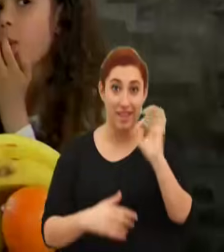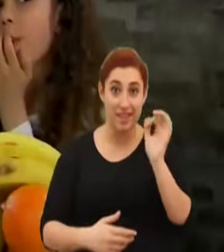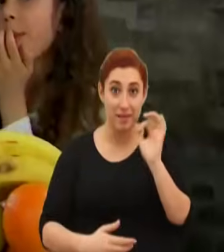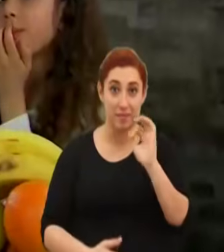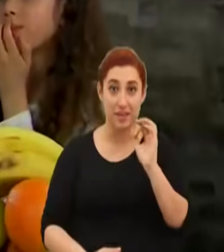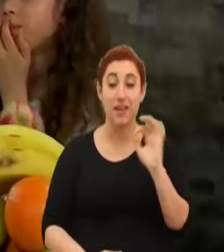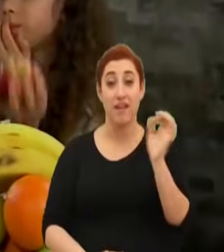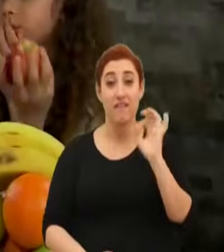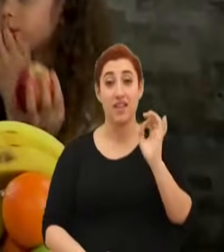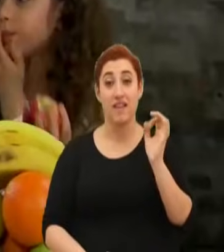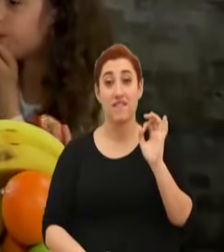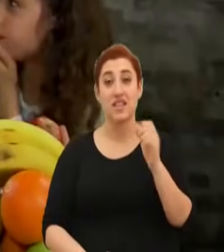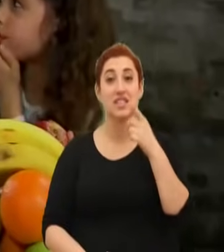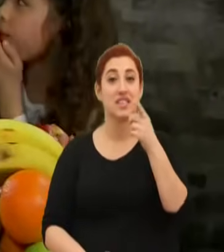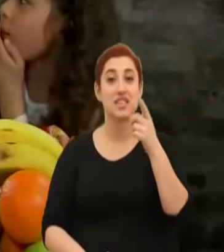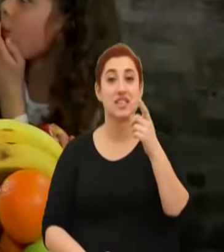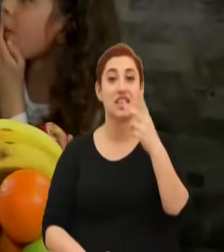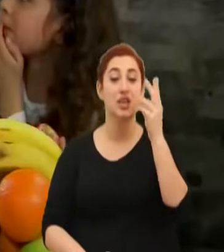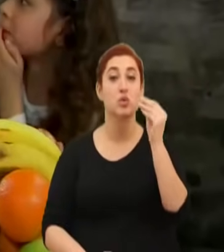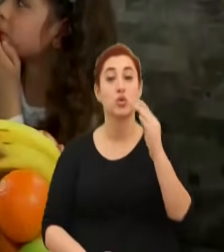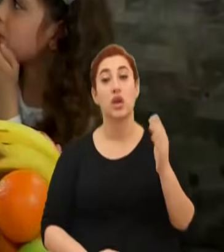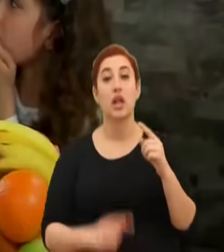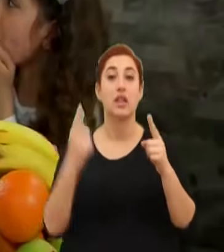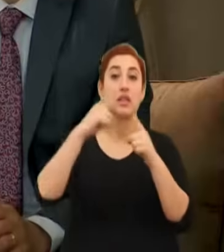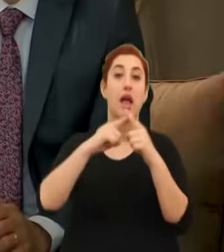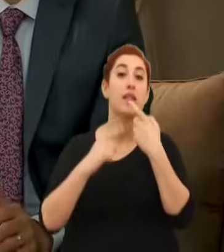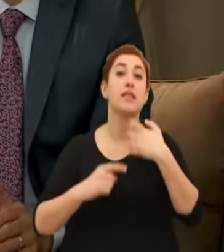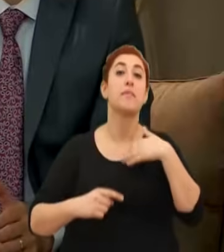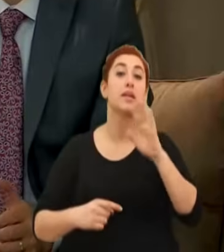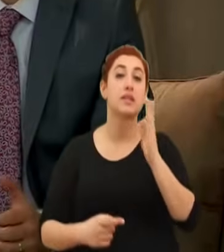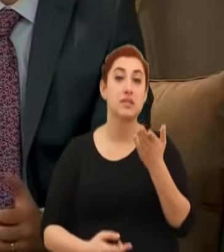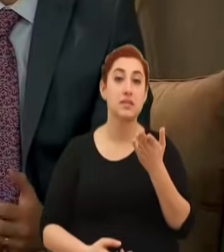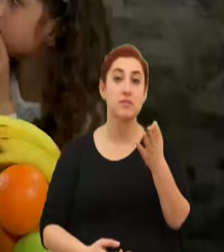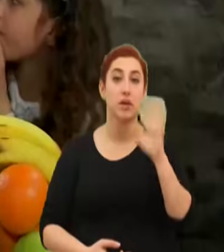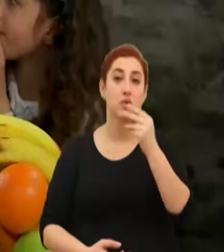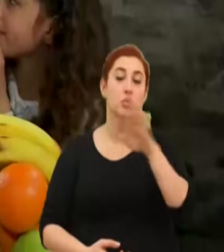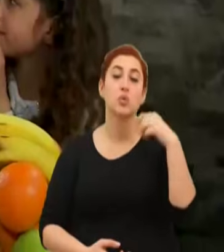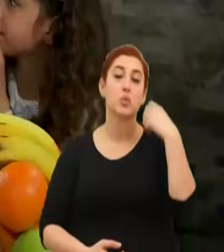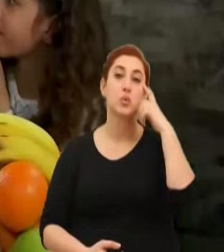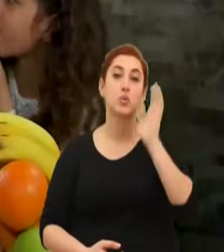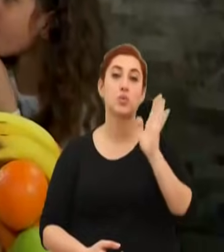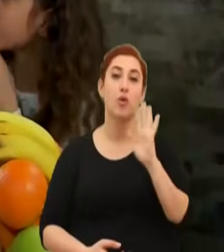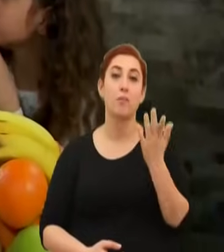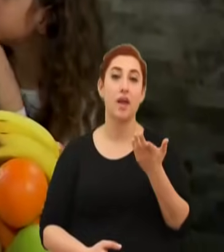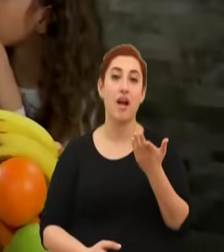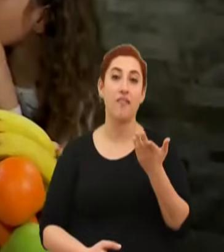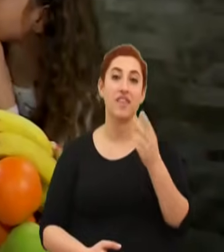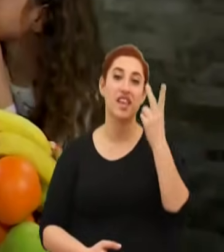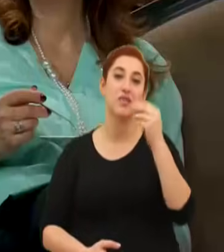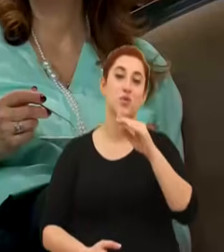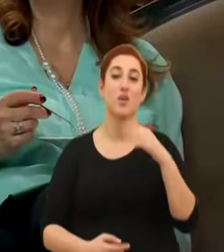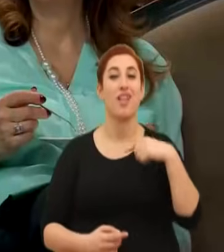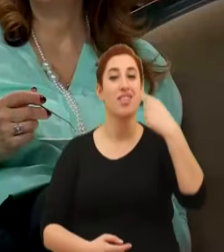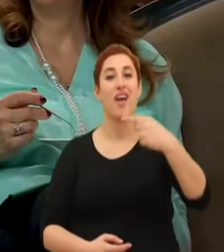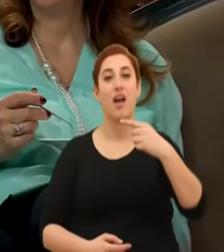Hanım? Siz iki çocuk daha dememiş miydiniz? Başka çocuk düşünmüyorum. Yani iki tane